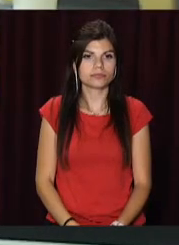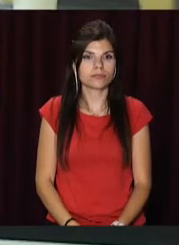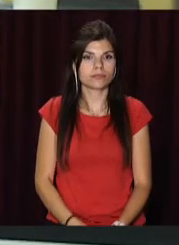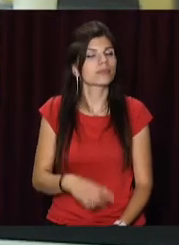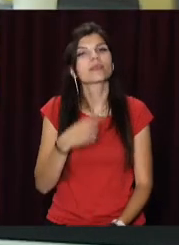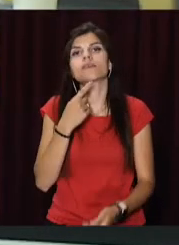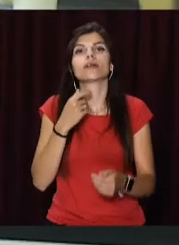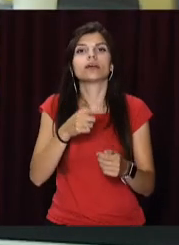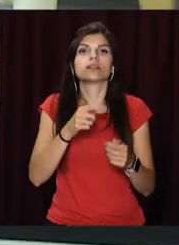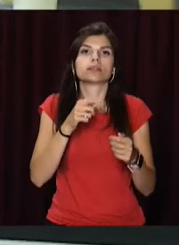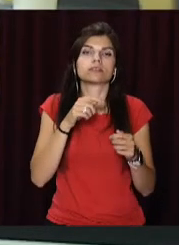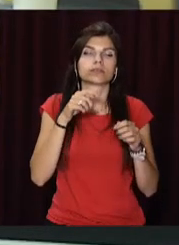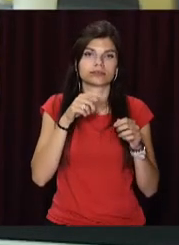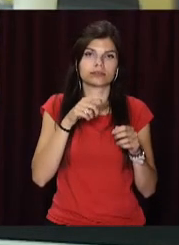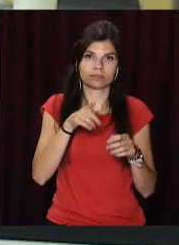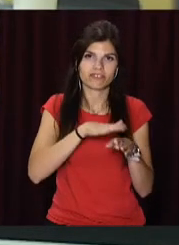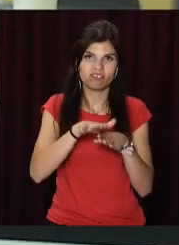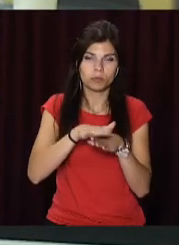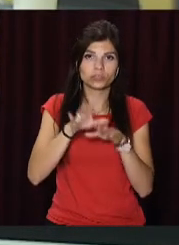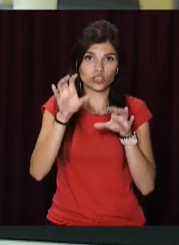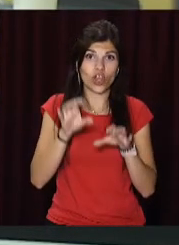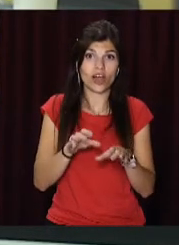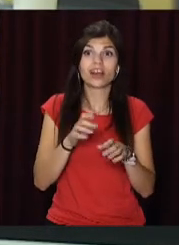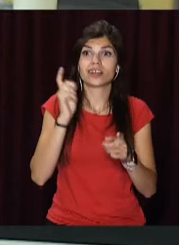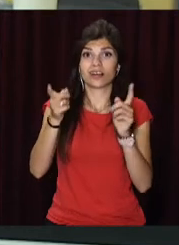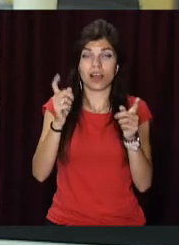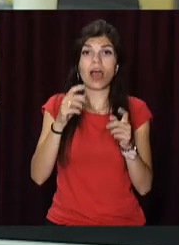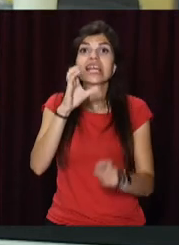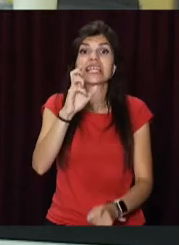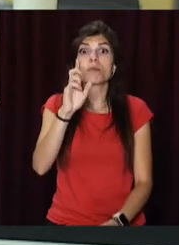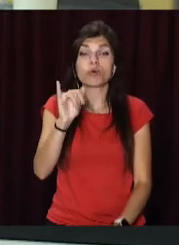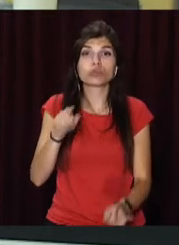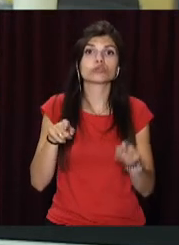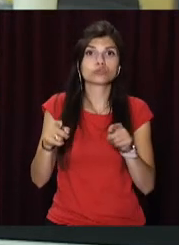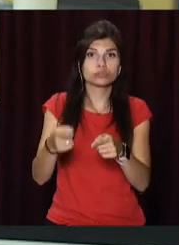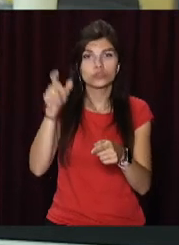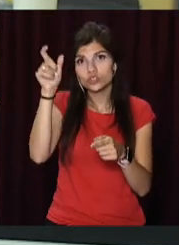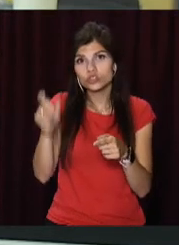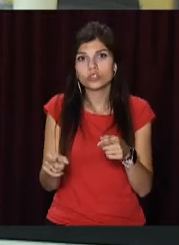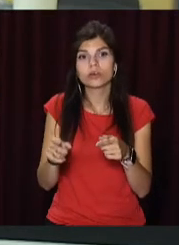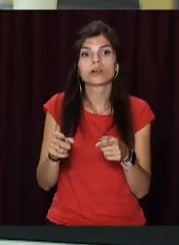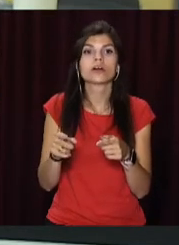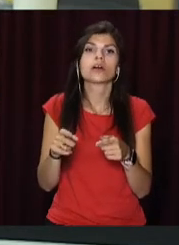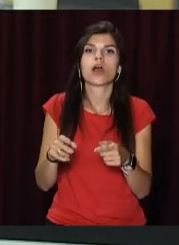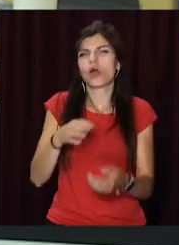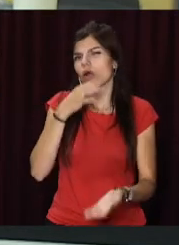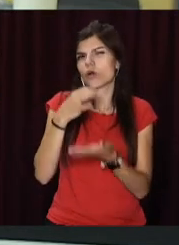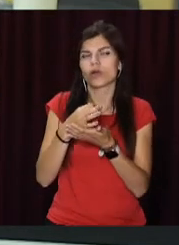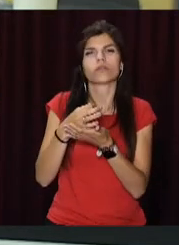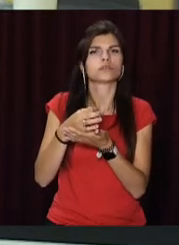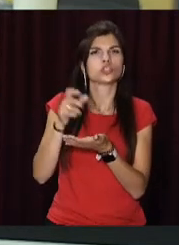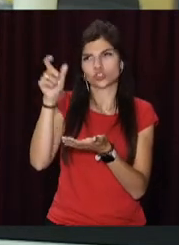Замість нагляду за дотриманням законів, сам їх порушував. У Дніпрі СБУ затримала посадовця пенітенціарної установи.